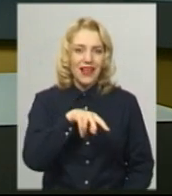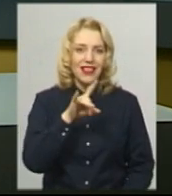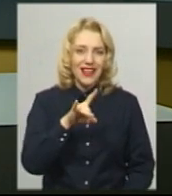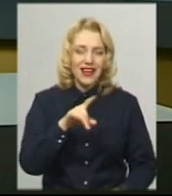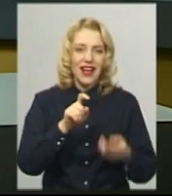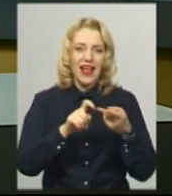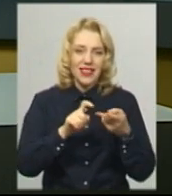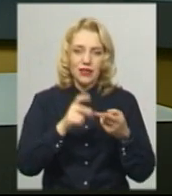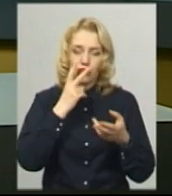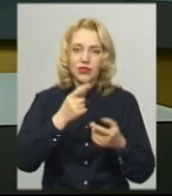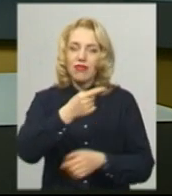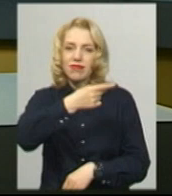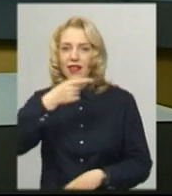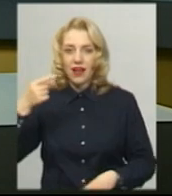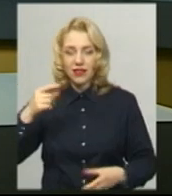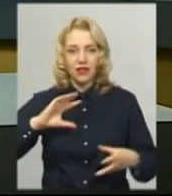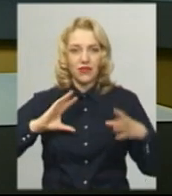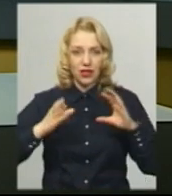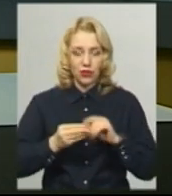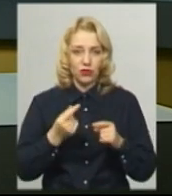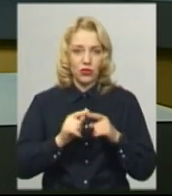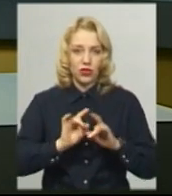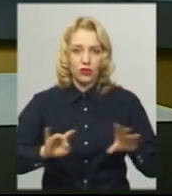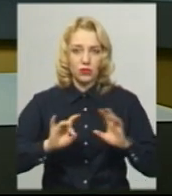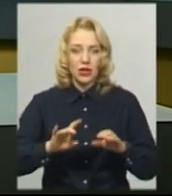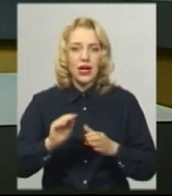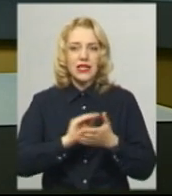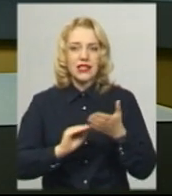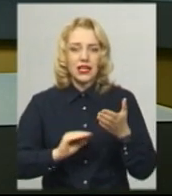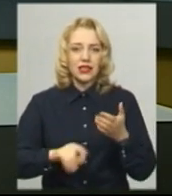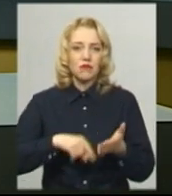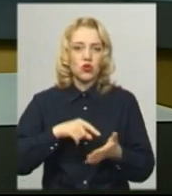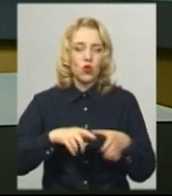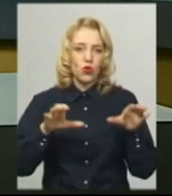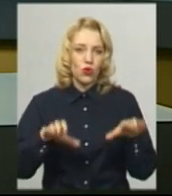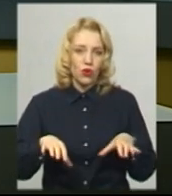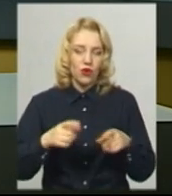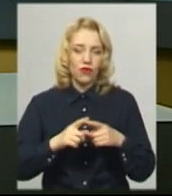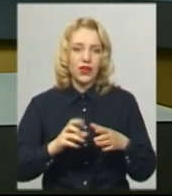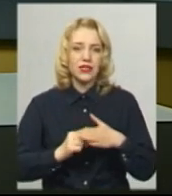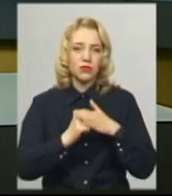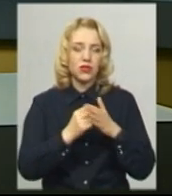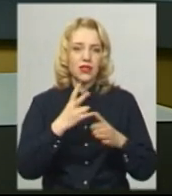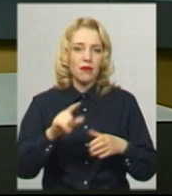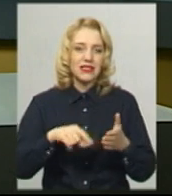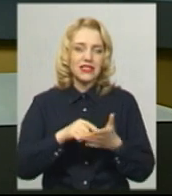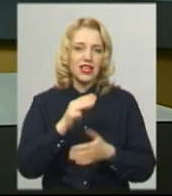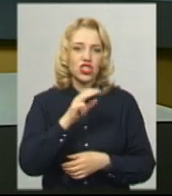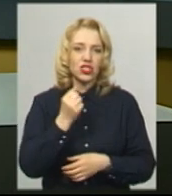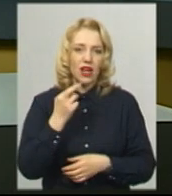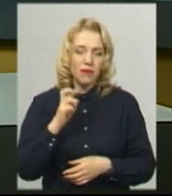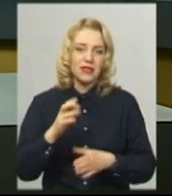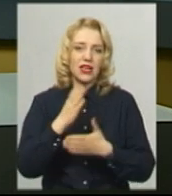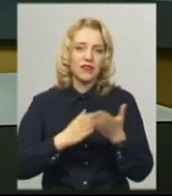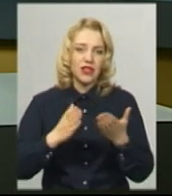показали негативний результат. Про це розповідає прес-секретарка міського голови Ольга Саліпа з посиланням на міський штаб з ліквідації